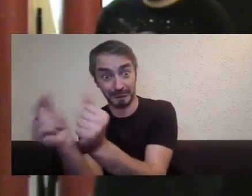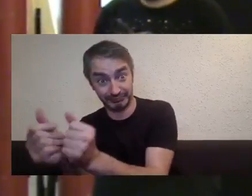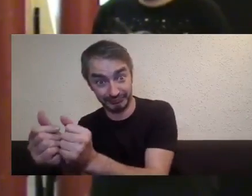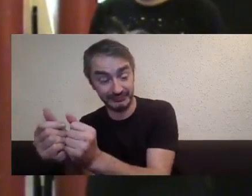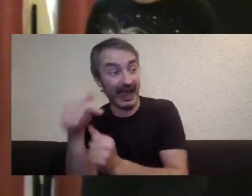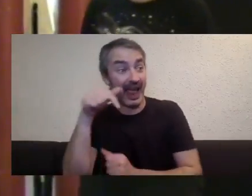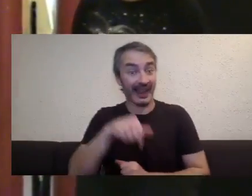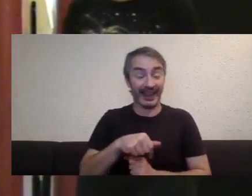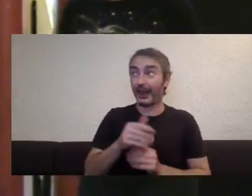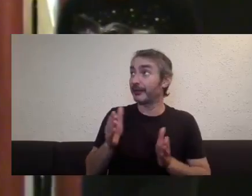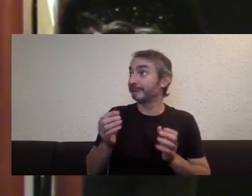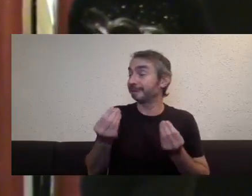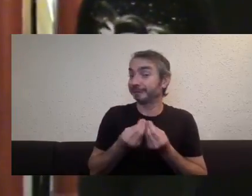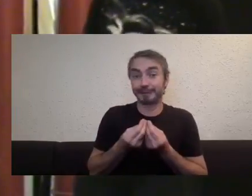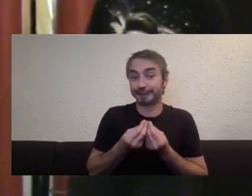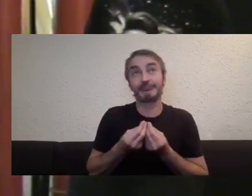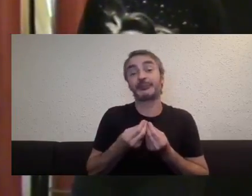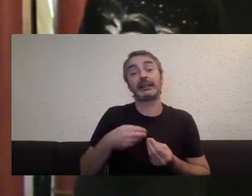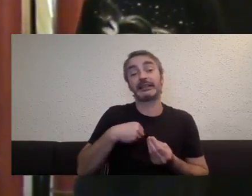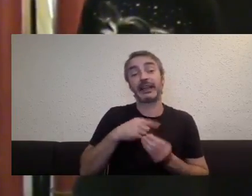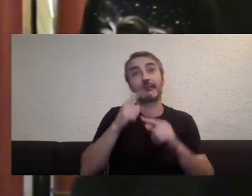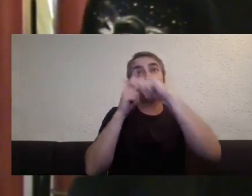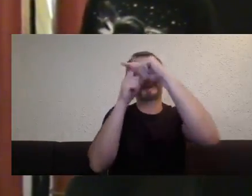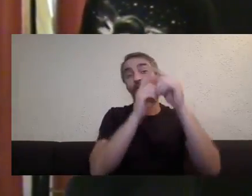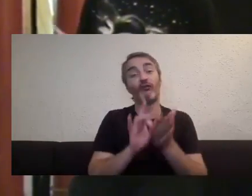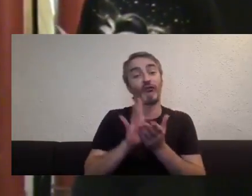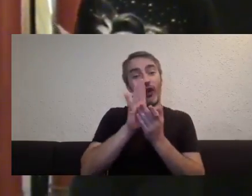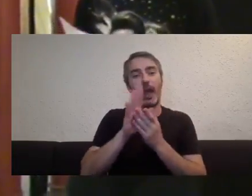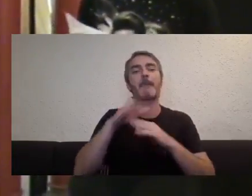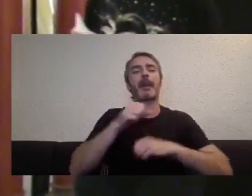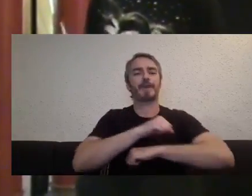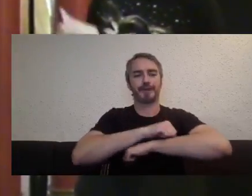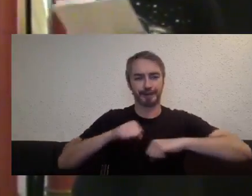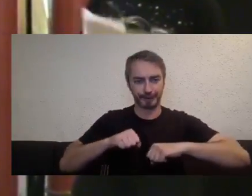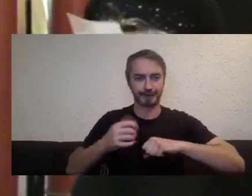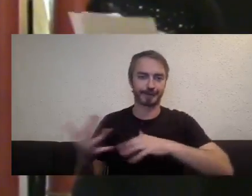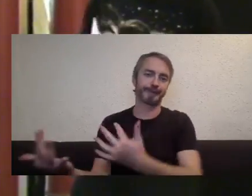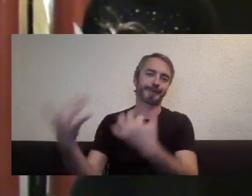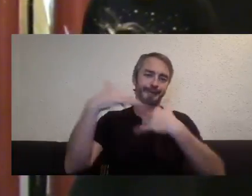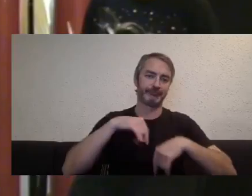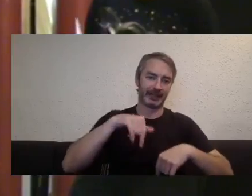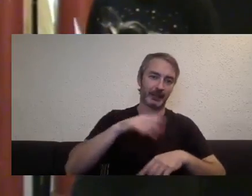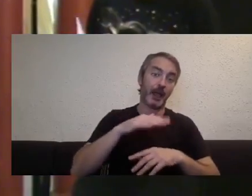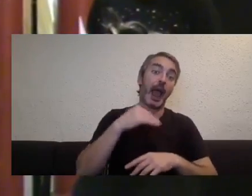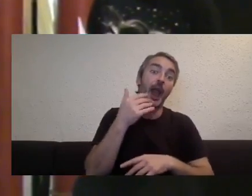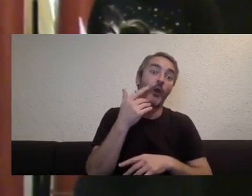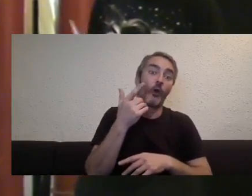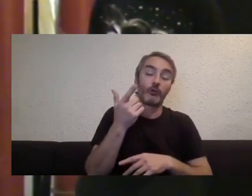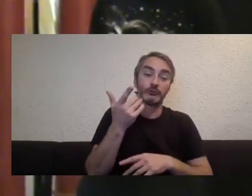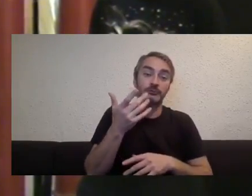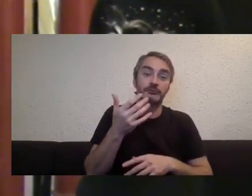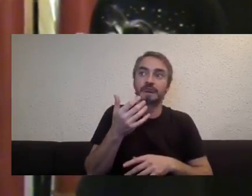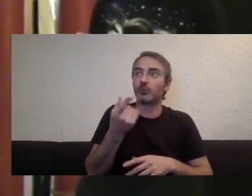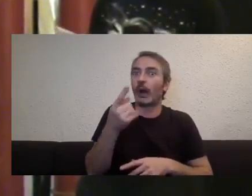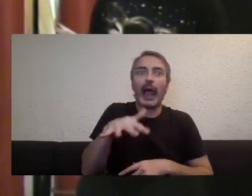gran, que tampoc això no és que sigui gran comparat amb la AMSA, no? Però bueno, jo crec que sí que va ser, no?, un moment, doncs, com